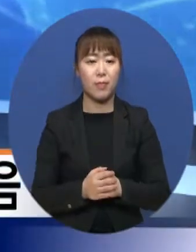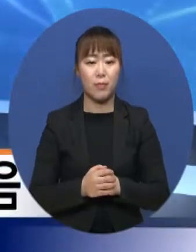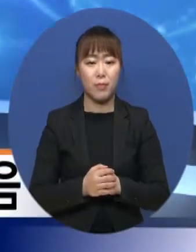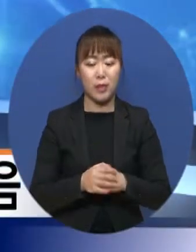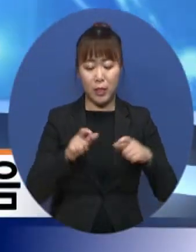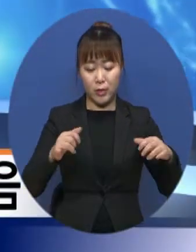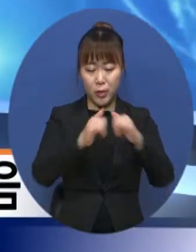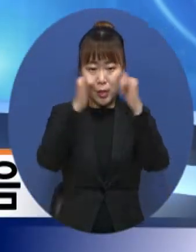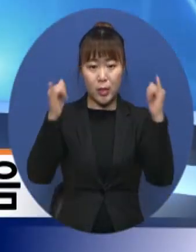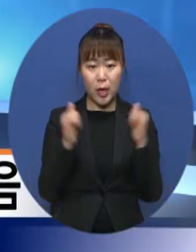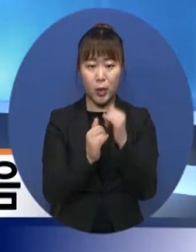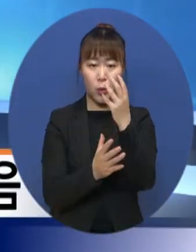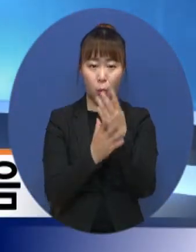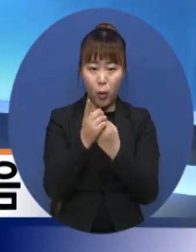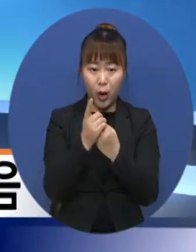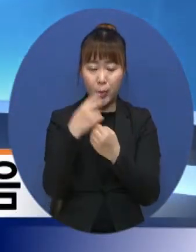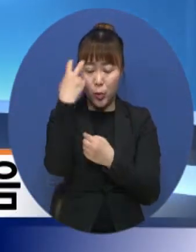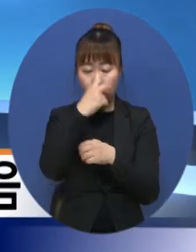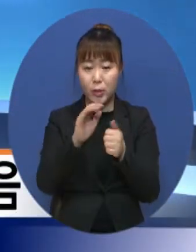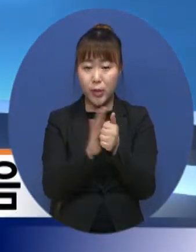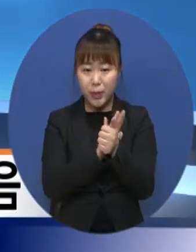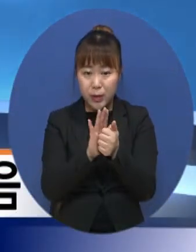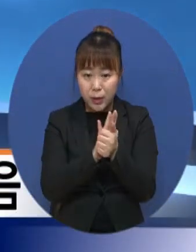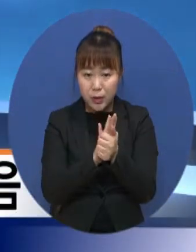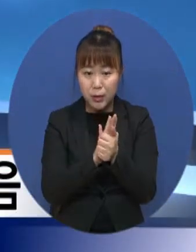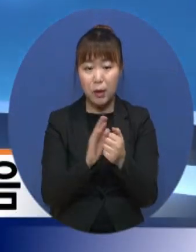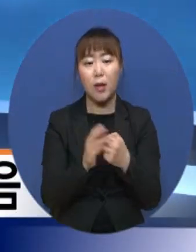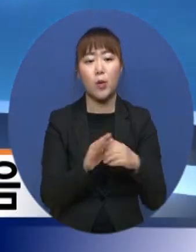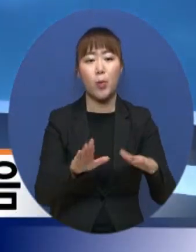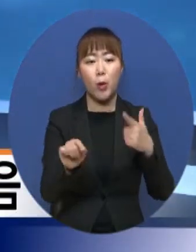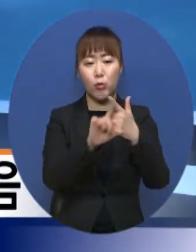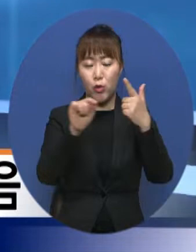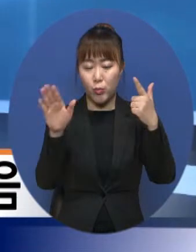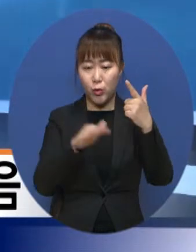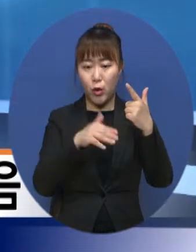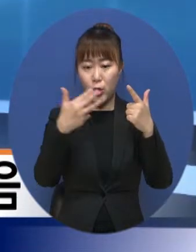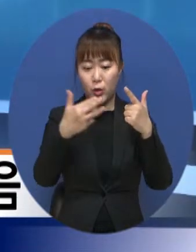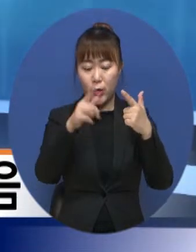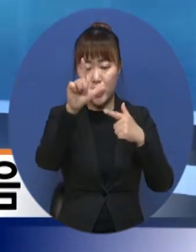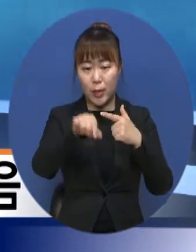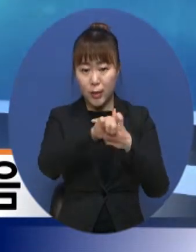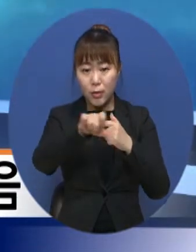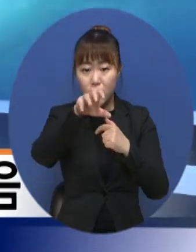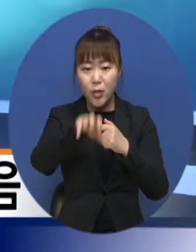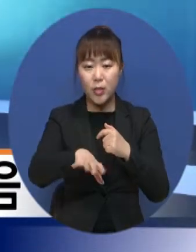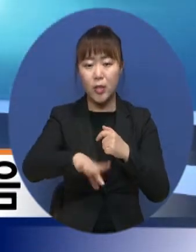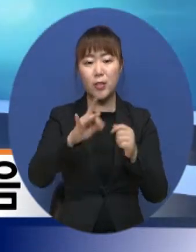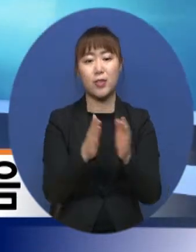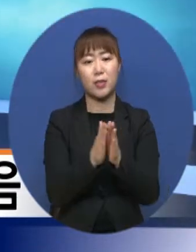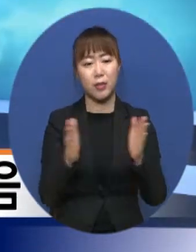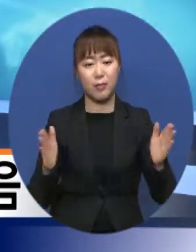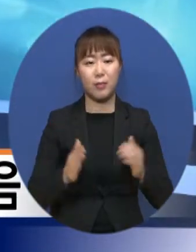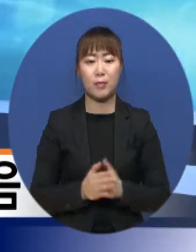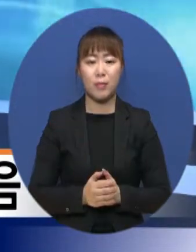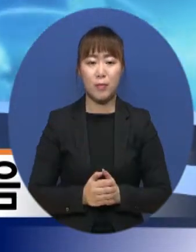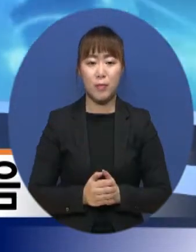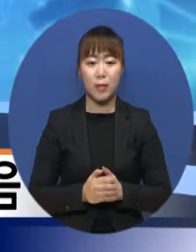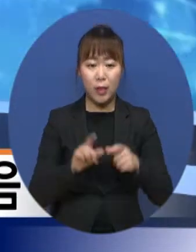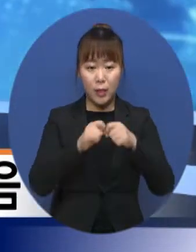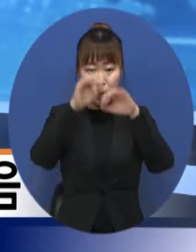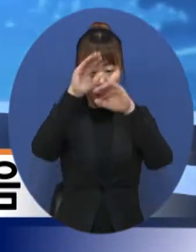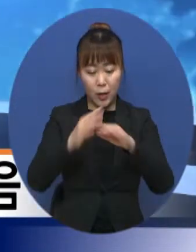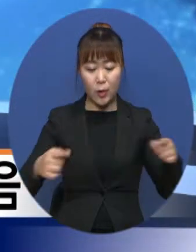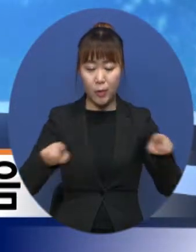지역사회 통합돌봄서비스, 일명 커뮤니티케어가 오는 6월부터 8개 지자체에서 첫걸음을 시작합니다. 자세한